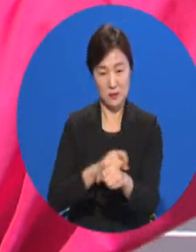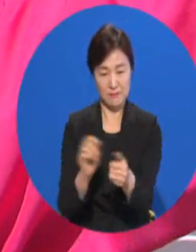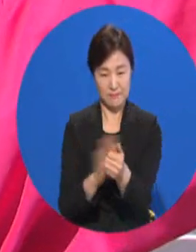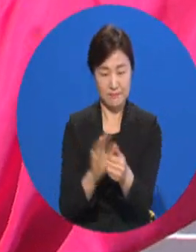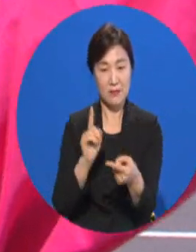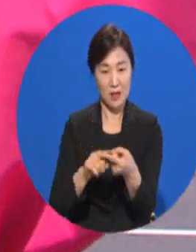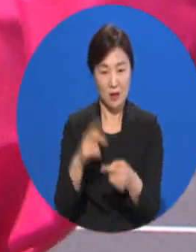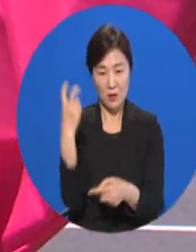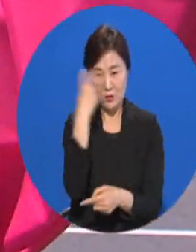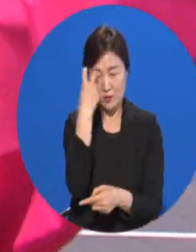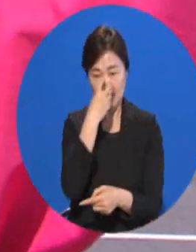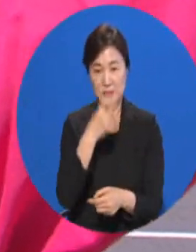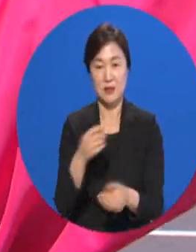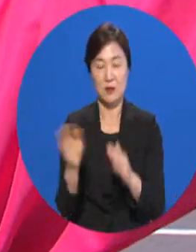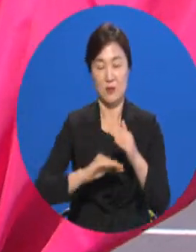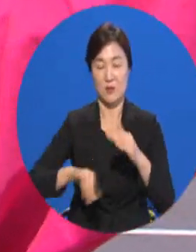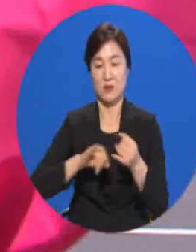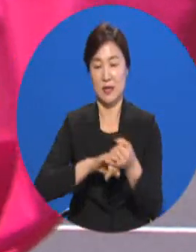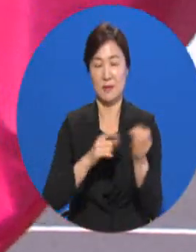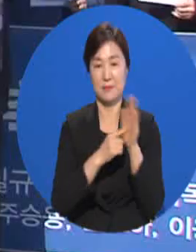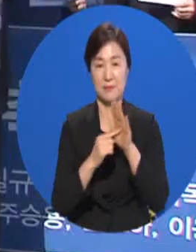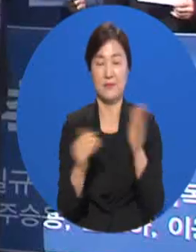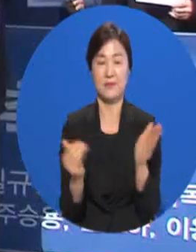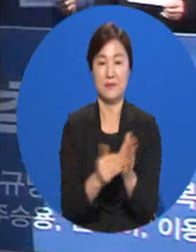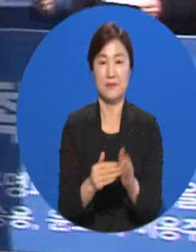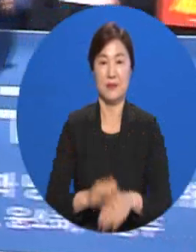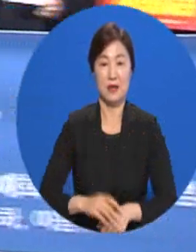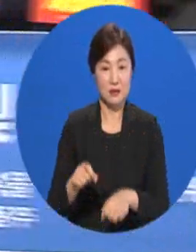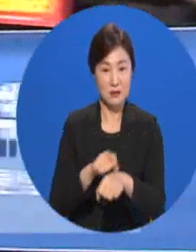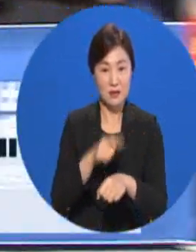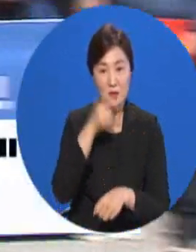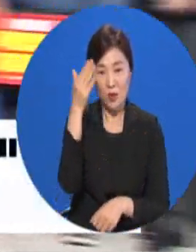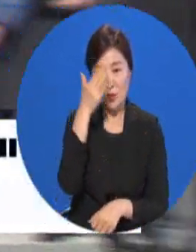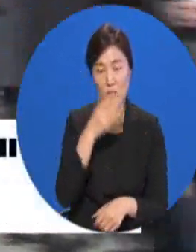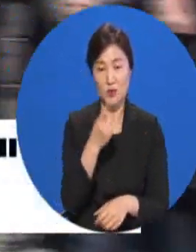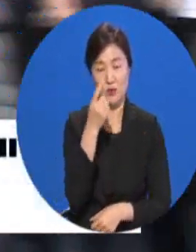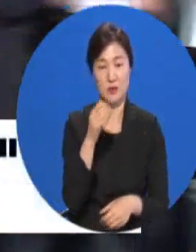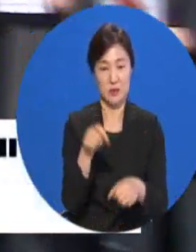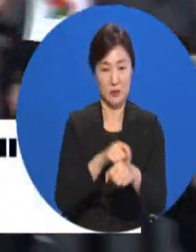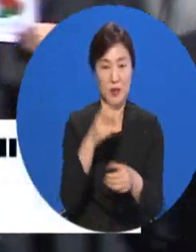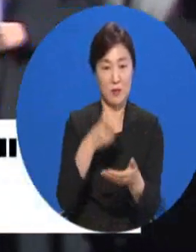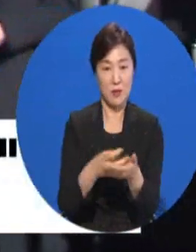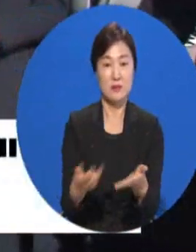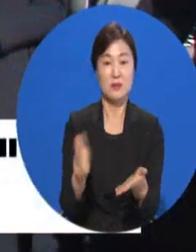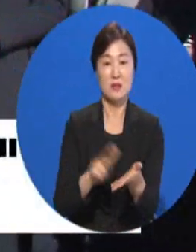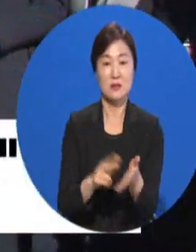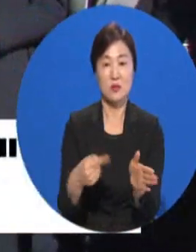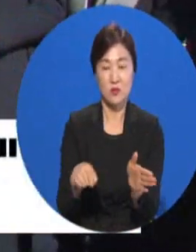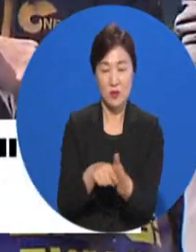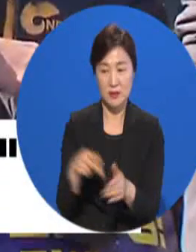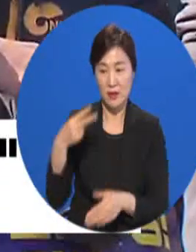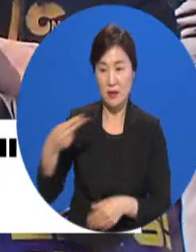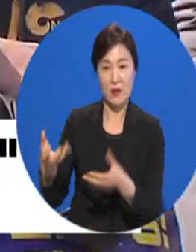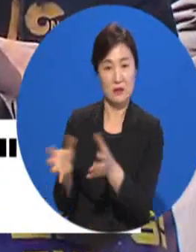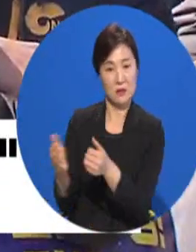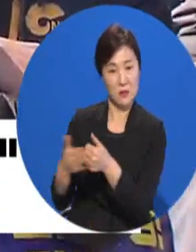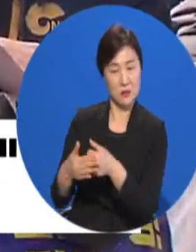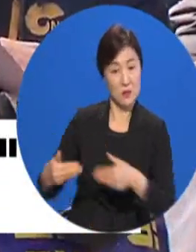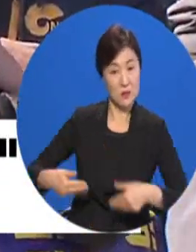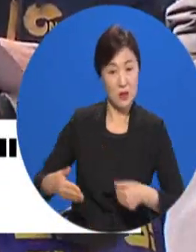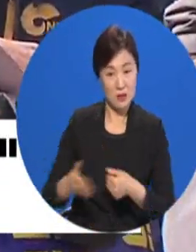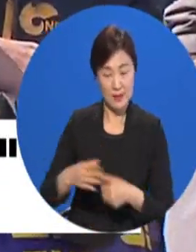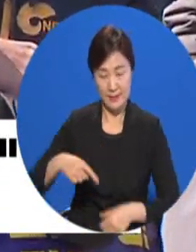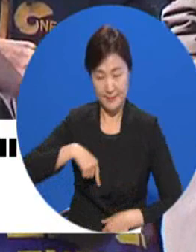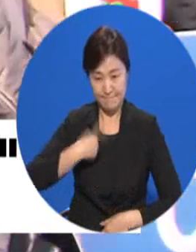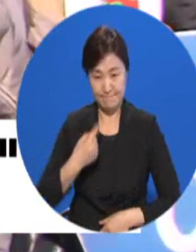국정감사 등을 핵심 공약으로 제시했습니다. 특히 여순사건 특별법 제정을 위해선 야당의 협조가 필수적인 만큼